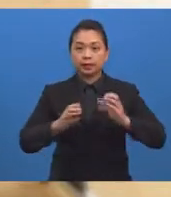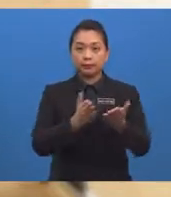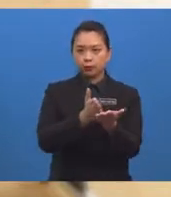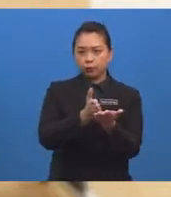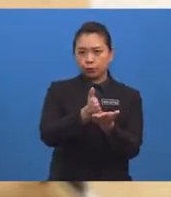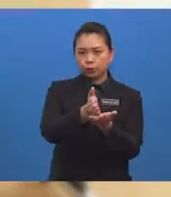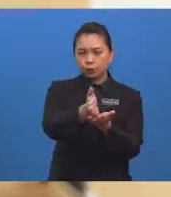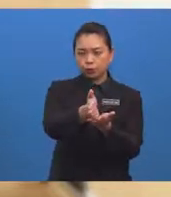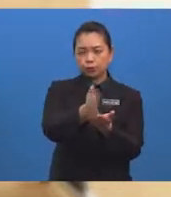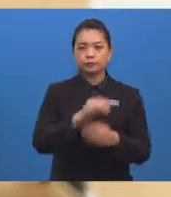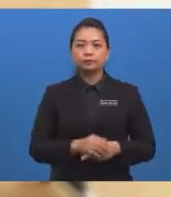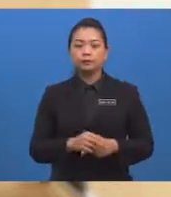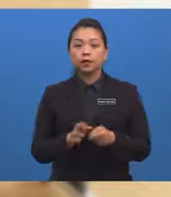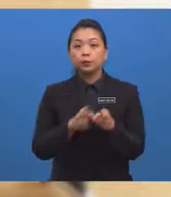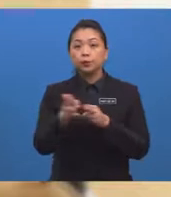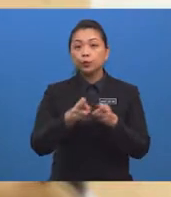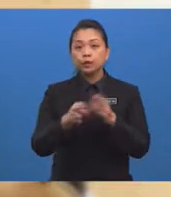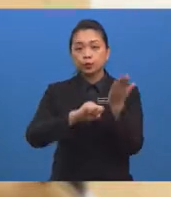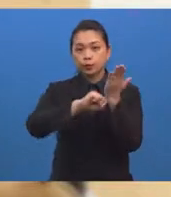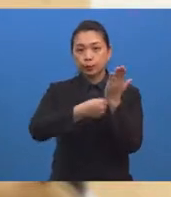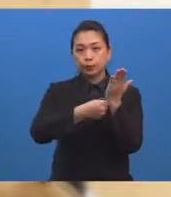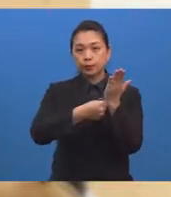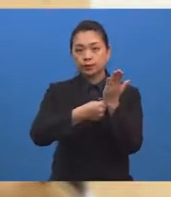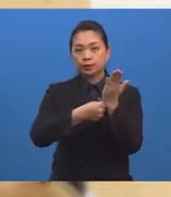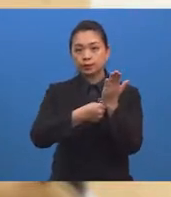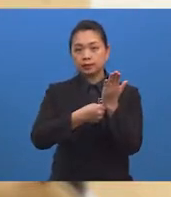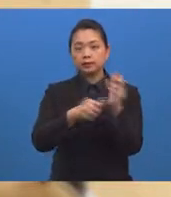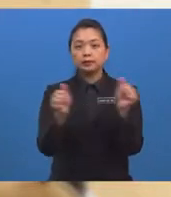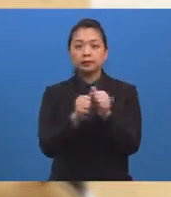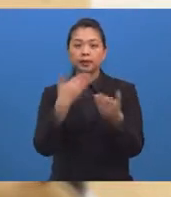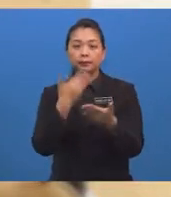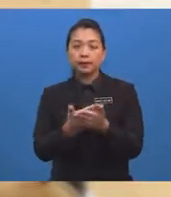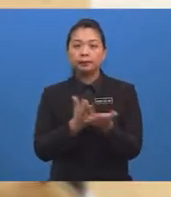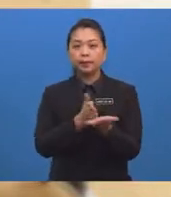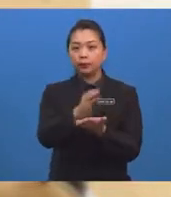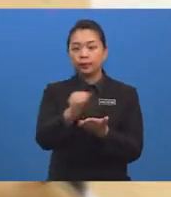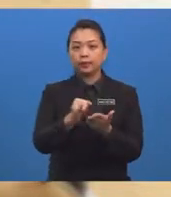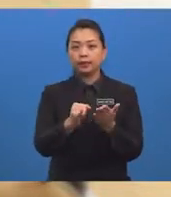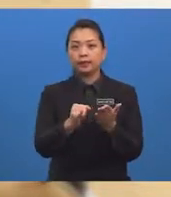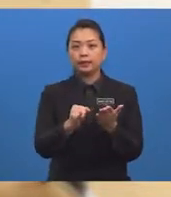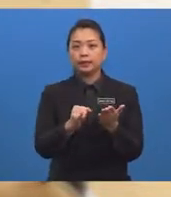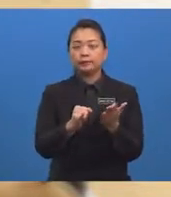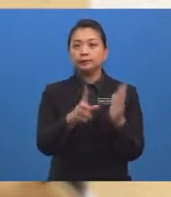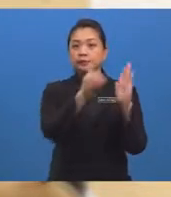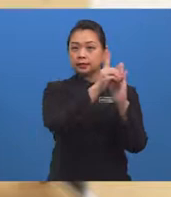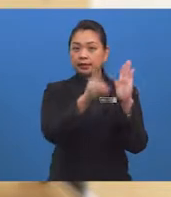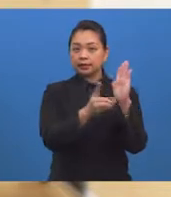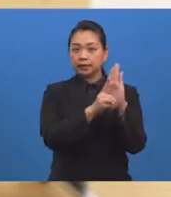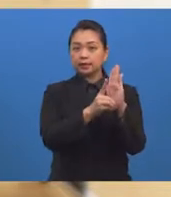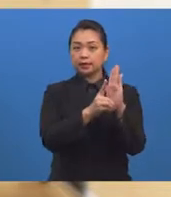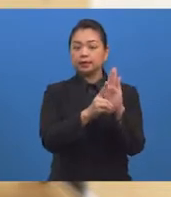dan pengurusan sumber secara ekonomis serta berkesan melalui dasar-dasar yang